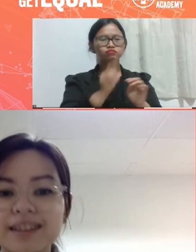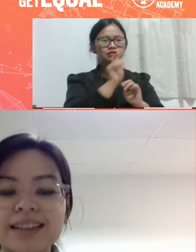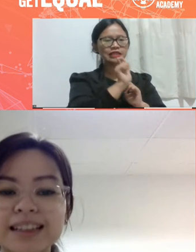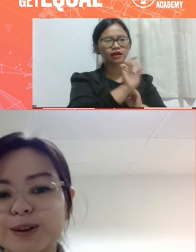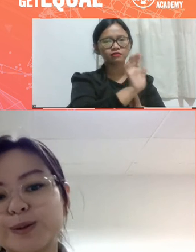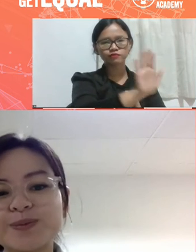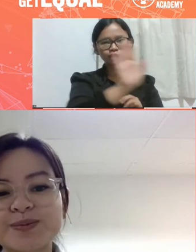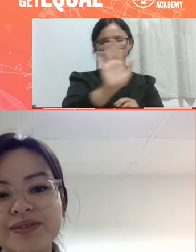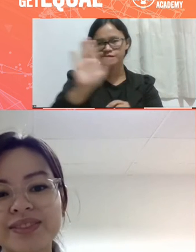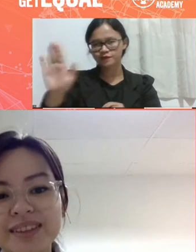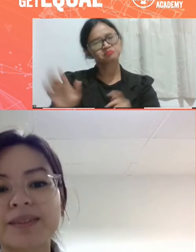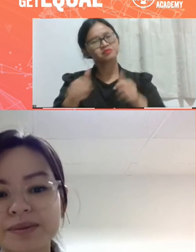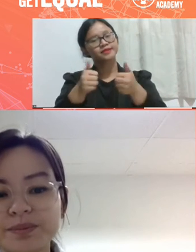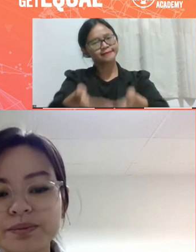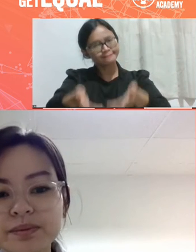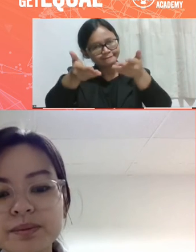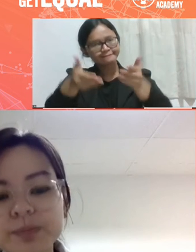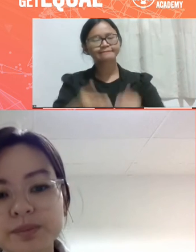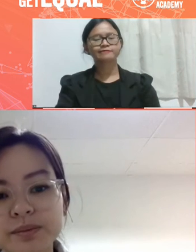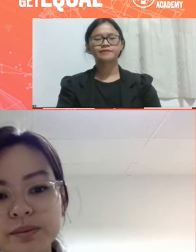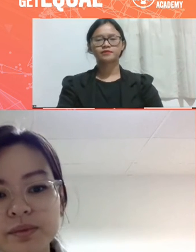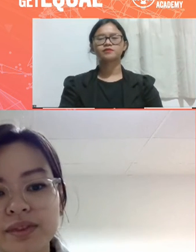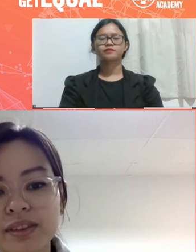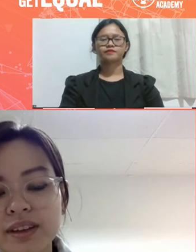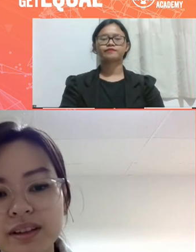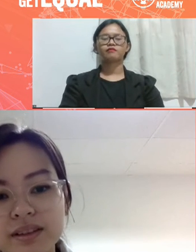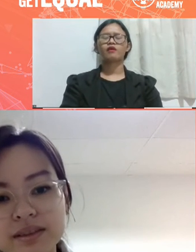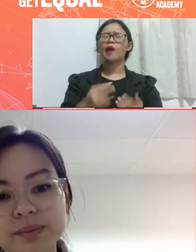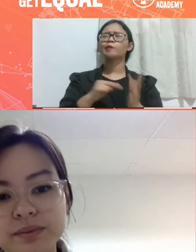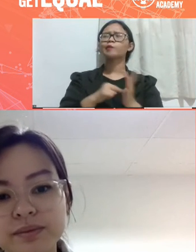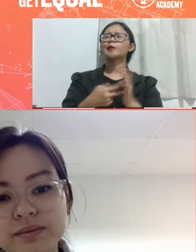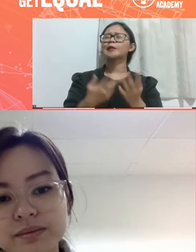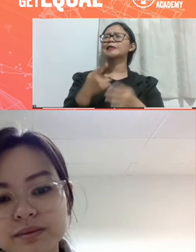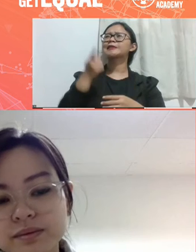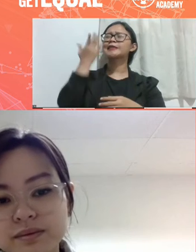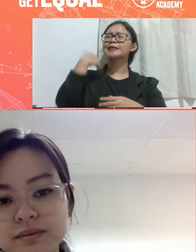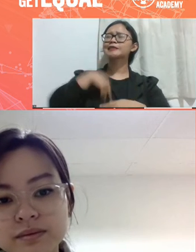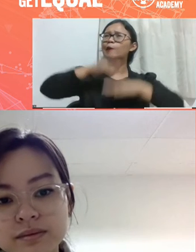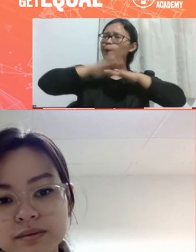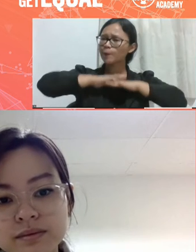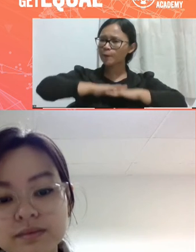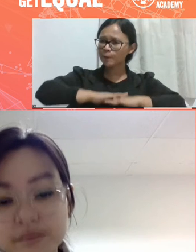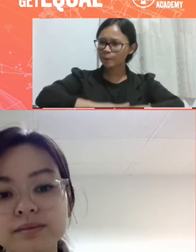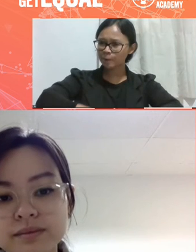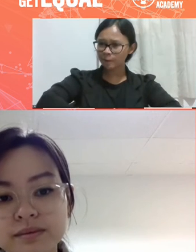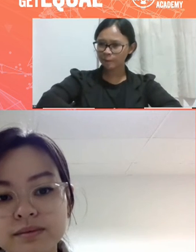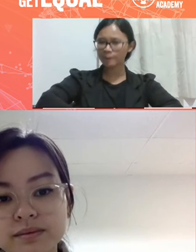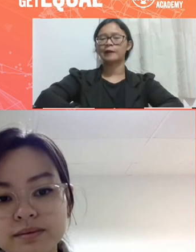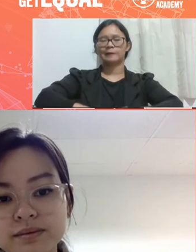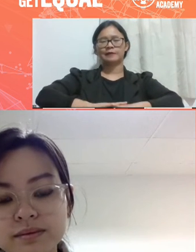sendiri itu. Ya, baik. Dan karena bicara soal ketenangan tadi, sebetulnya semakin tinggi juga